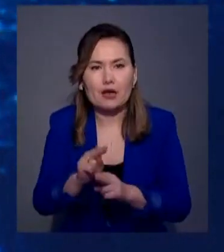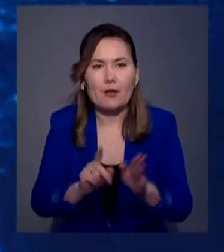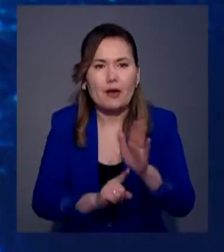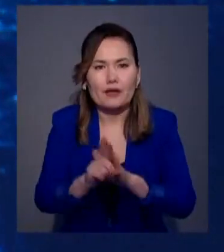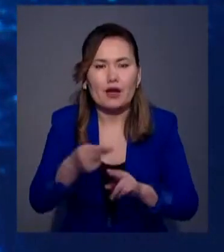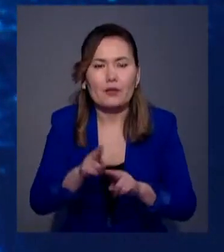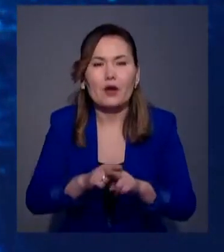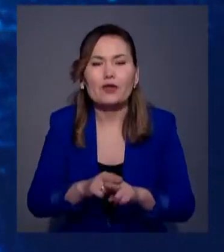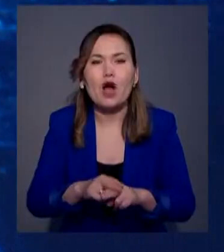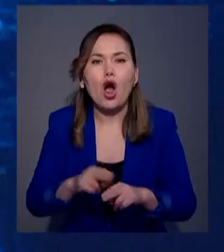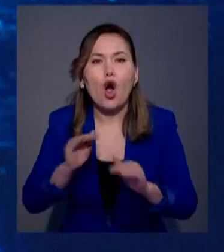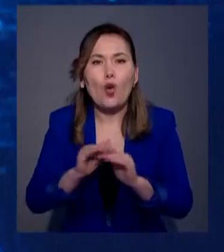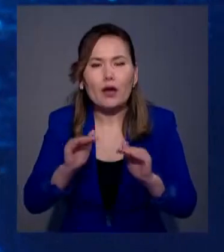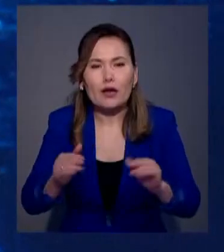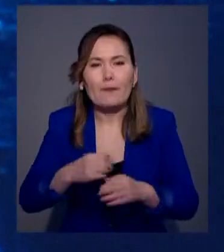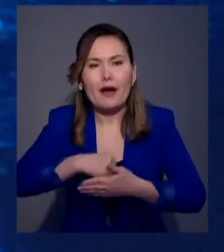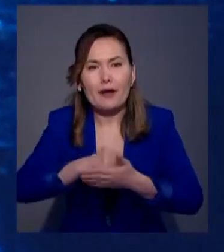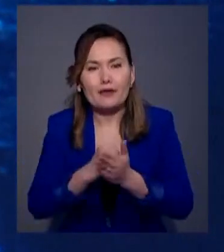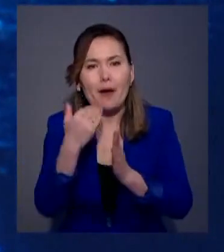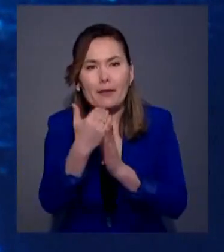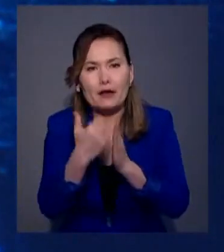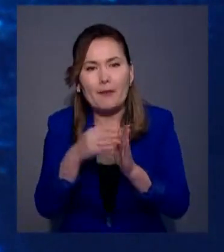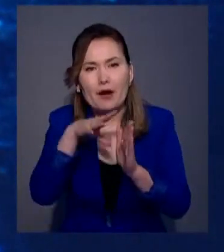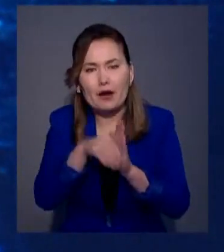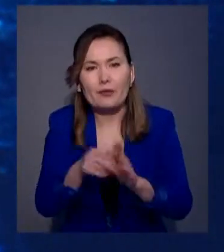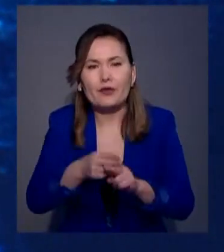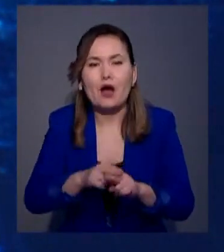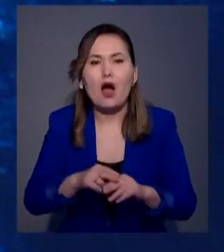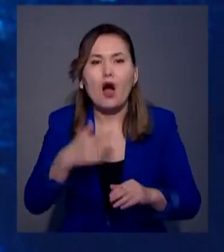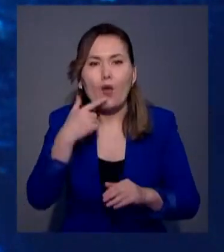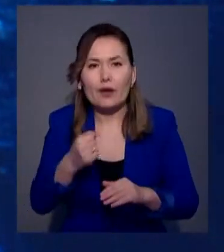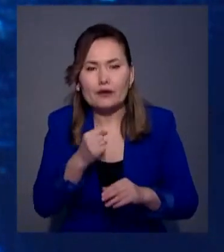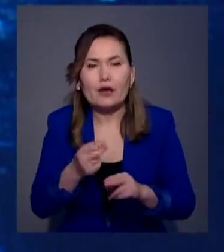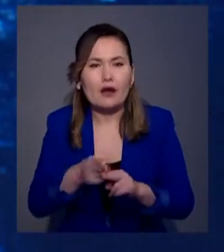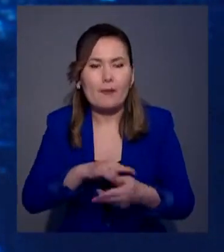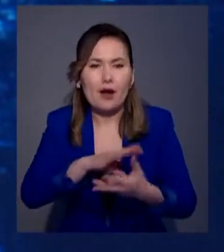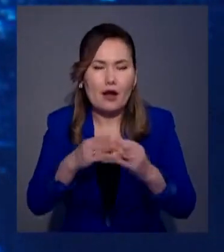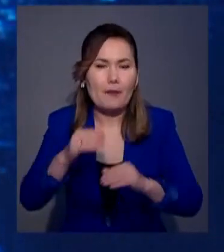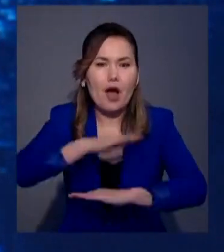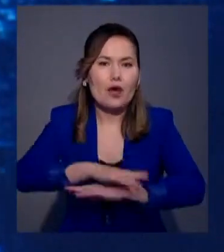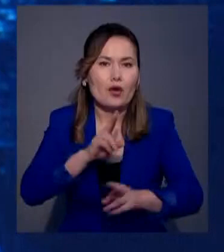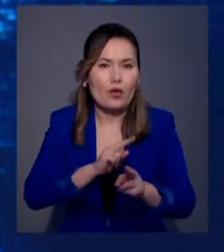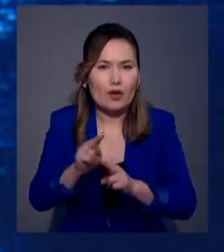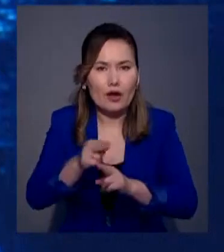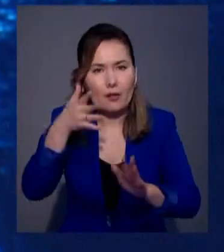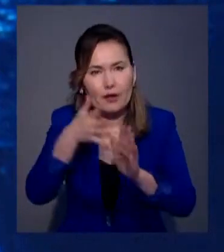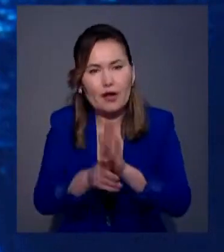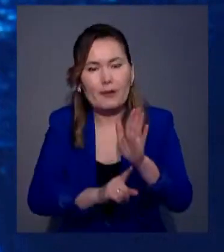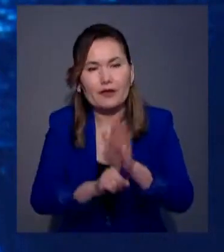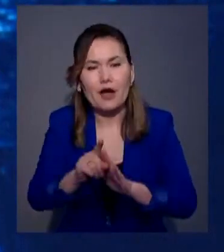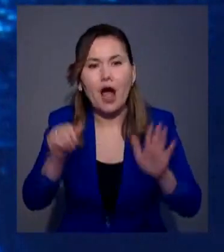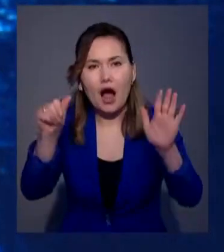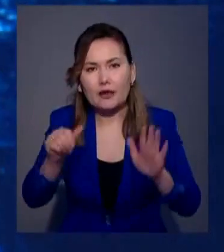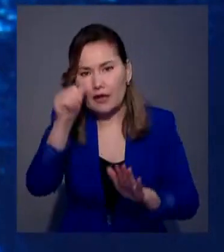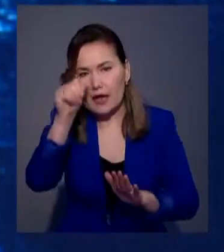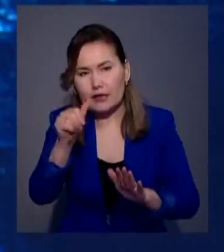болатын. Оқушылар министерлік бекіткен пәндермен қатар азаматтық қорғаныс саласына қатысты сабақтарды да игеріп жүр. Жарты жылдың